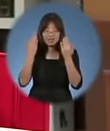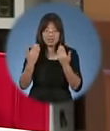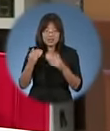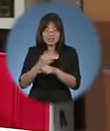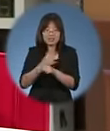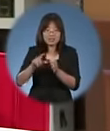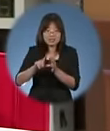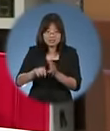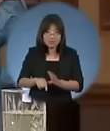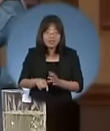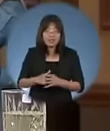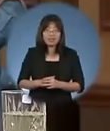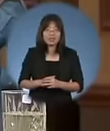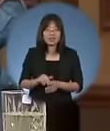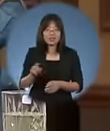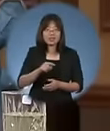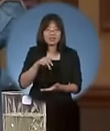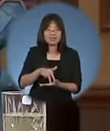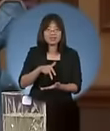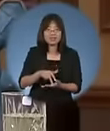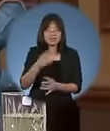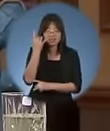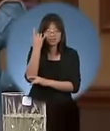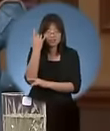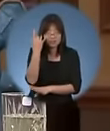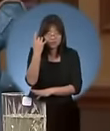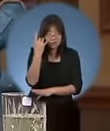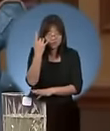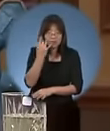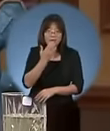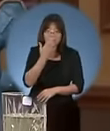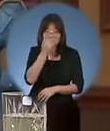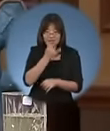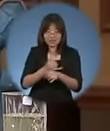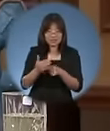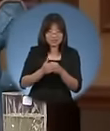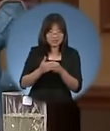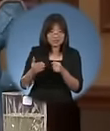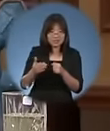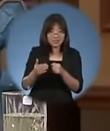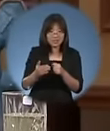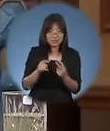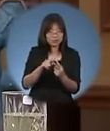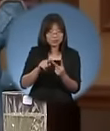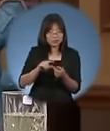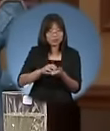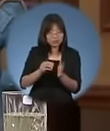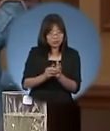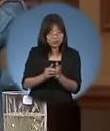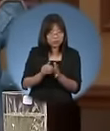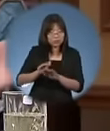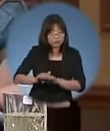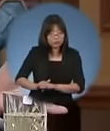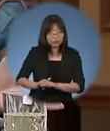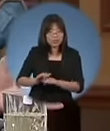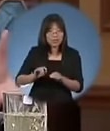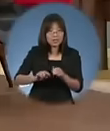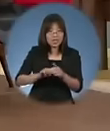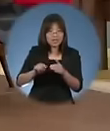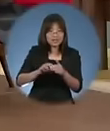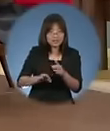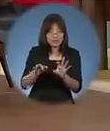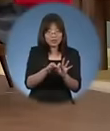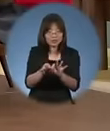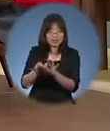시절에는 어떤 의미에서는 또 기초, 기본을 하는 거니까 두 가지 정도 해두면 거기서 네. 파생시켜가지고